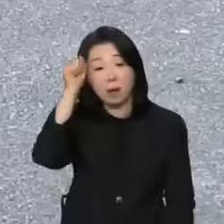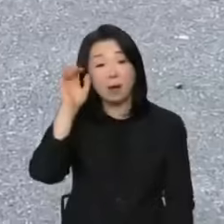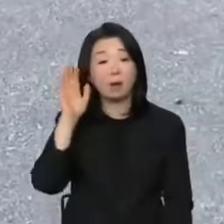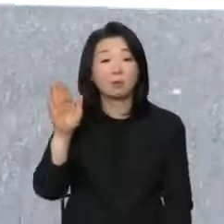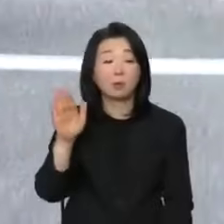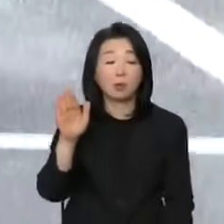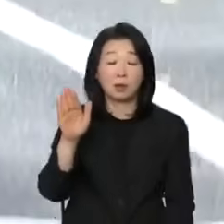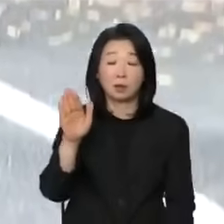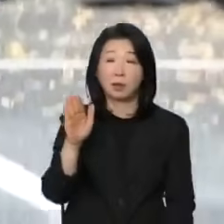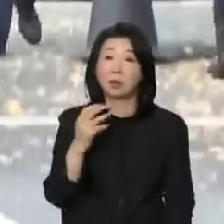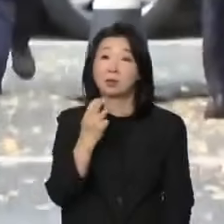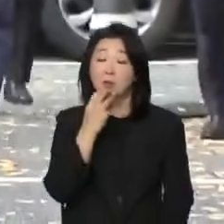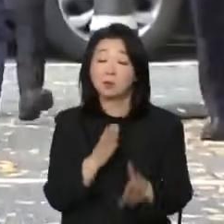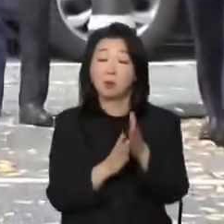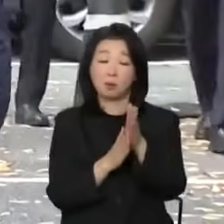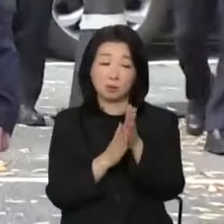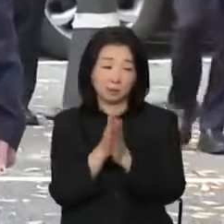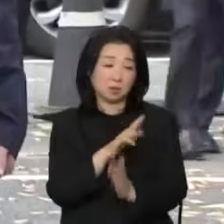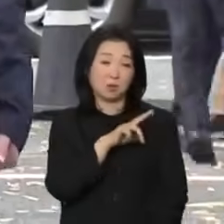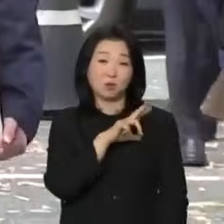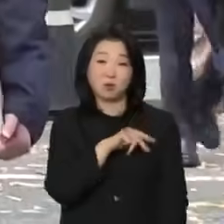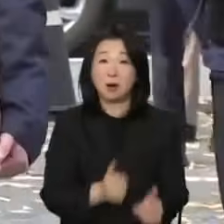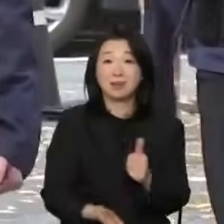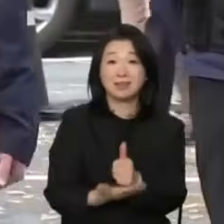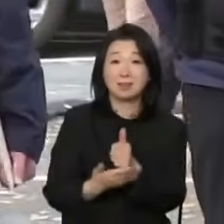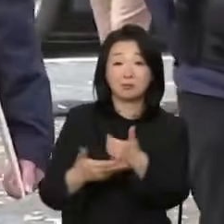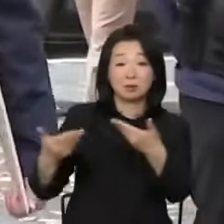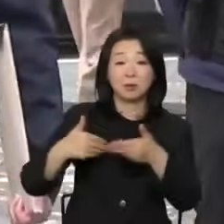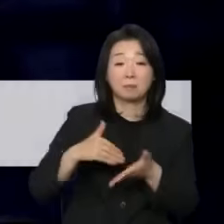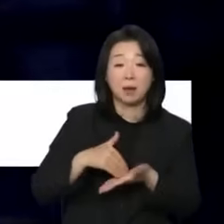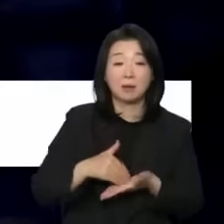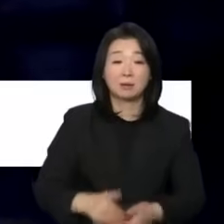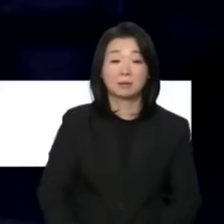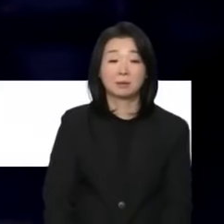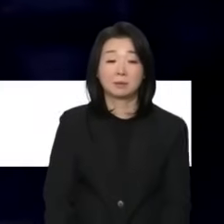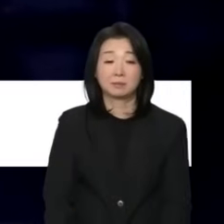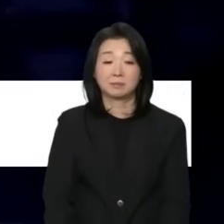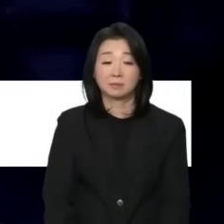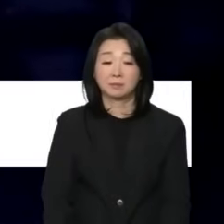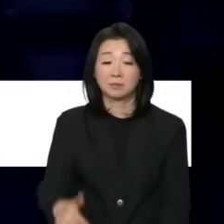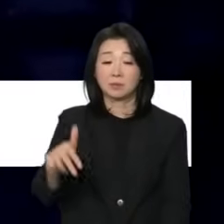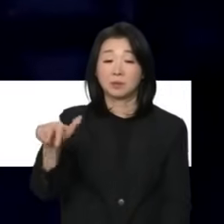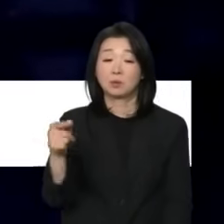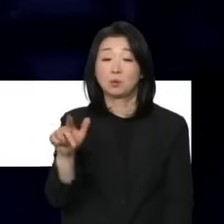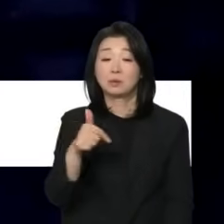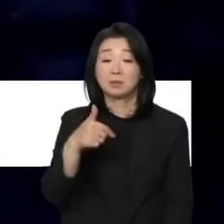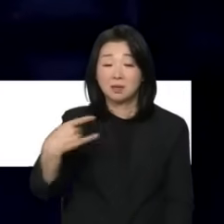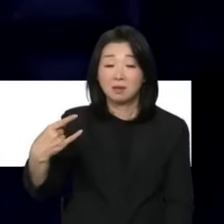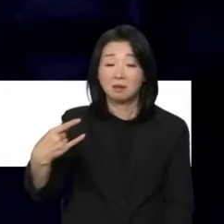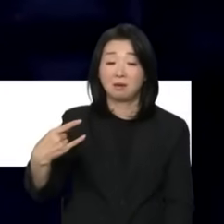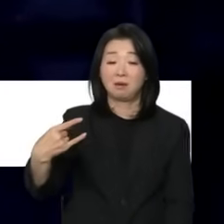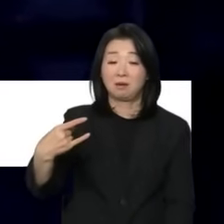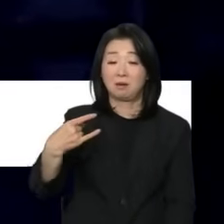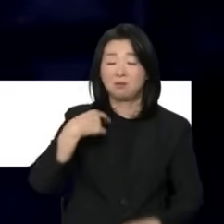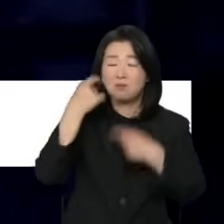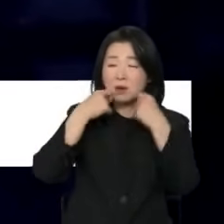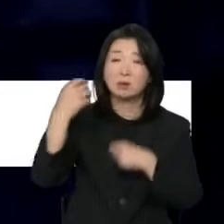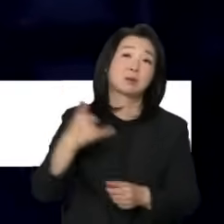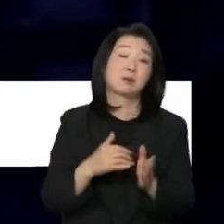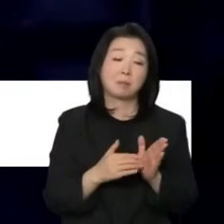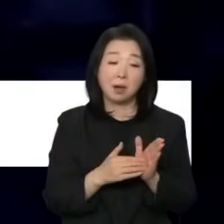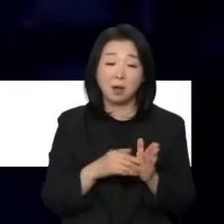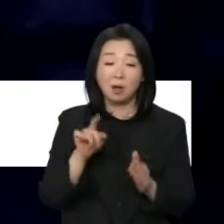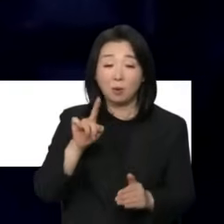서울시의원 자리 추천을 제안했다고도 했습니다. 조은희 딱 되고 나서 울면 전화한테. 홍수 조은희 어떡하잖아. 시의원 공천 두 개